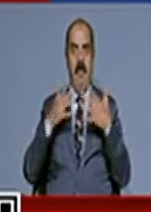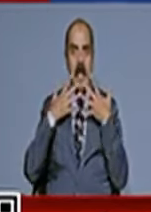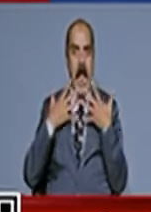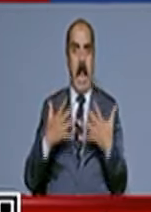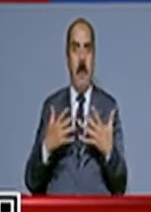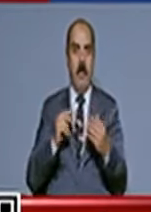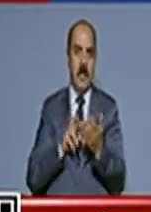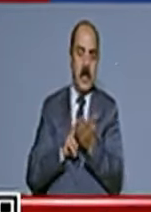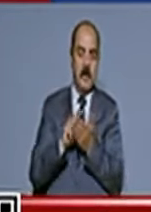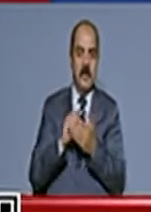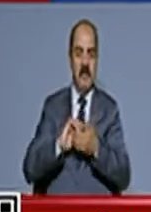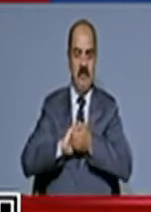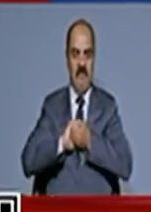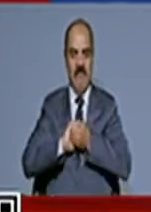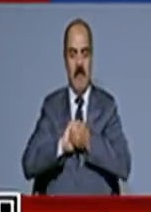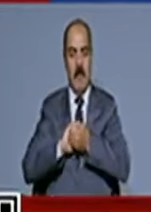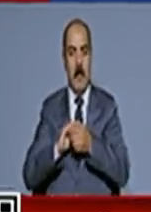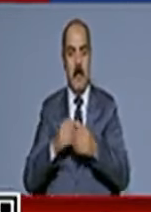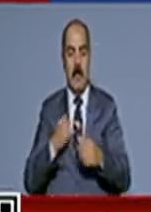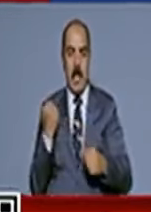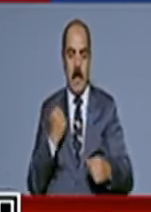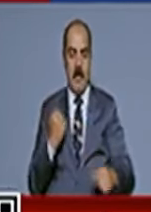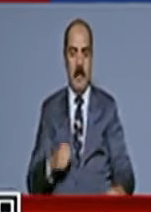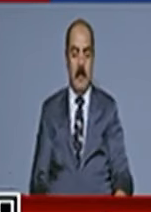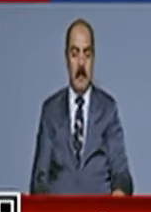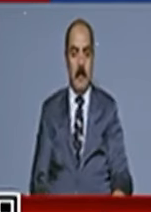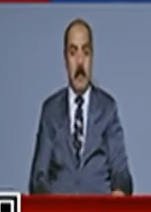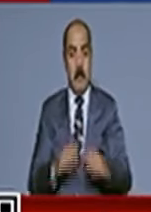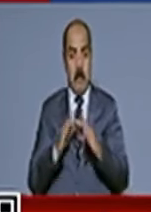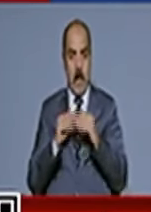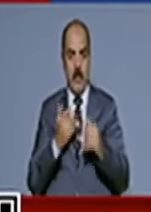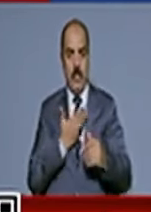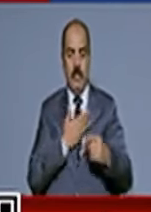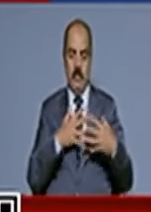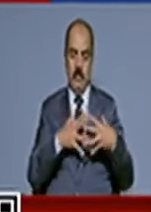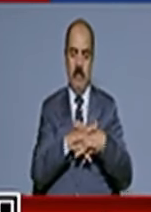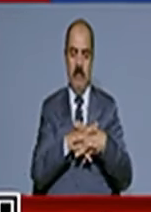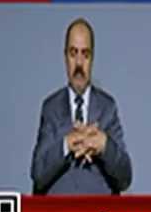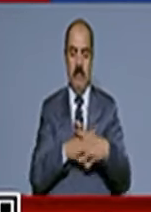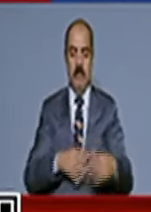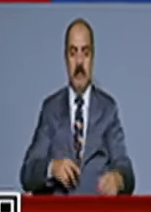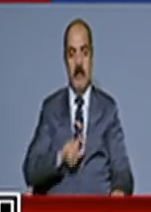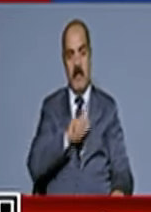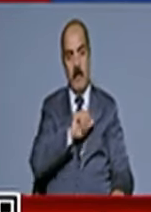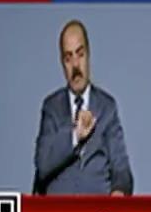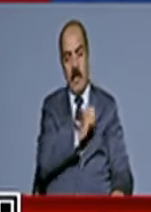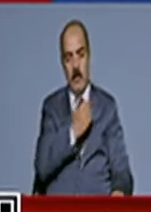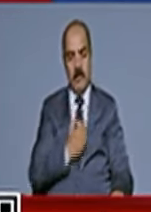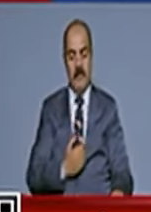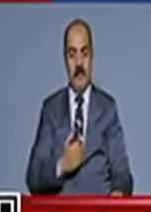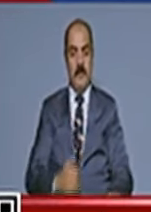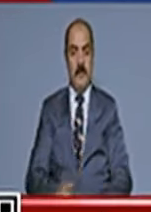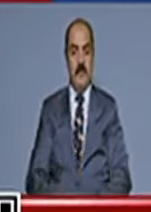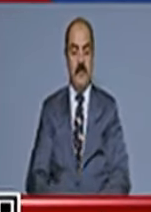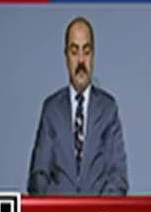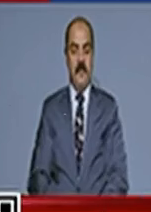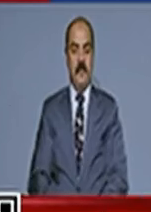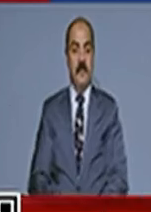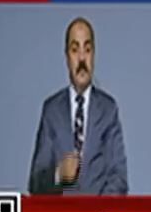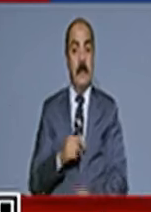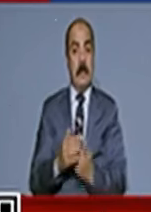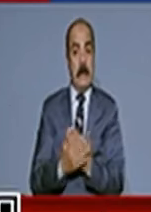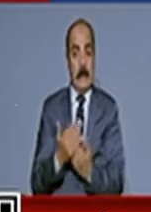مسار التعاون الوثيق بين مصر وروسيا الاتحادية، ويعد صرحا